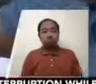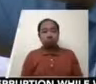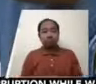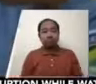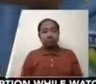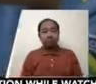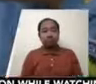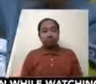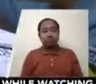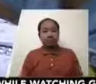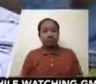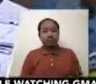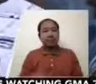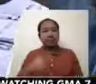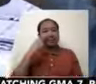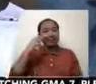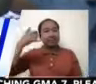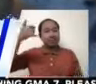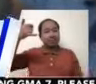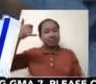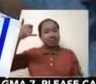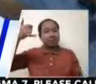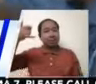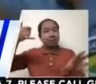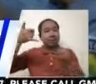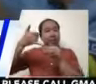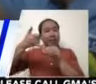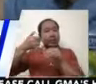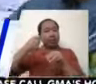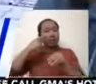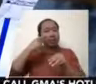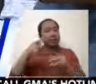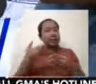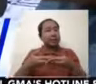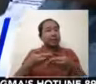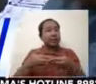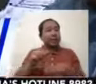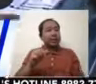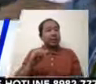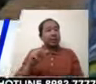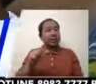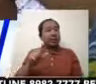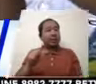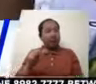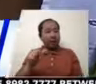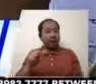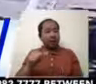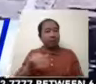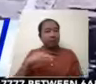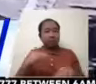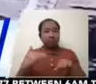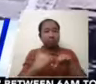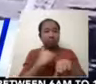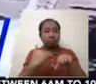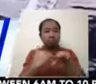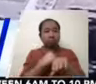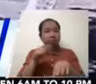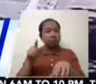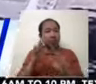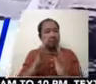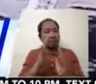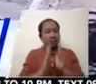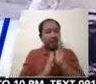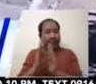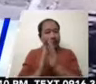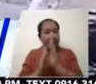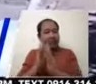Sa kuwang ito ng CCTV sa southbound lane ng EDSA bago sumapit ng EDSA Ayala Tunnel sa Makati, natukoy ng mga pulis